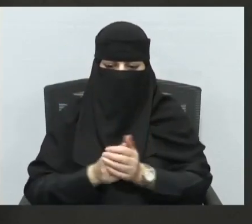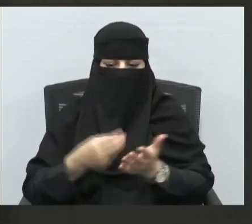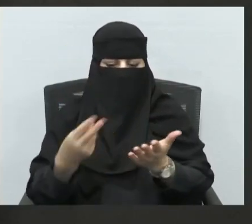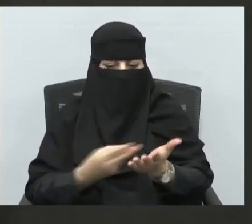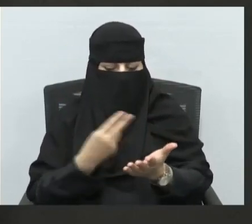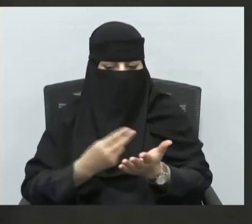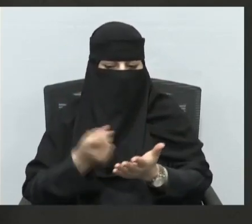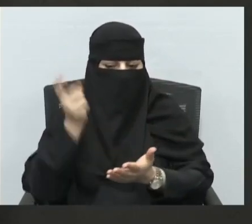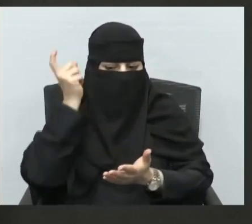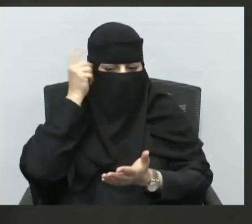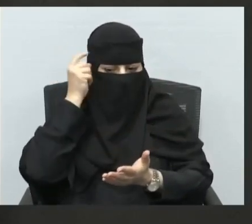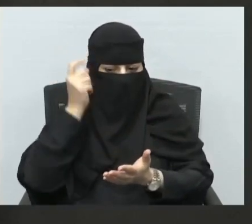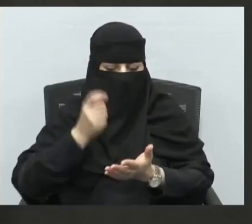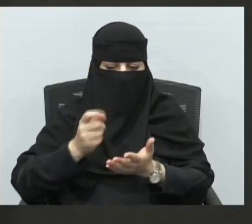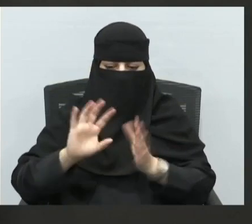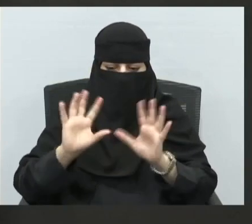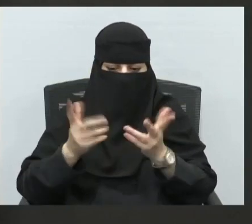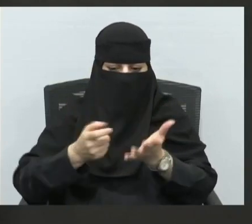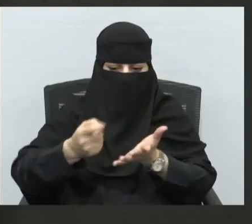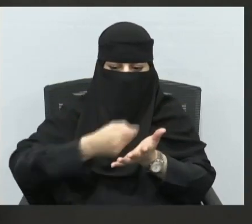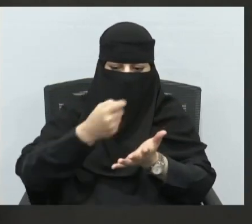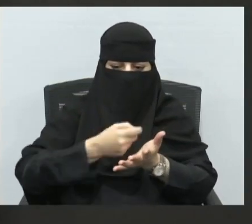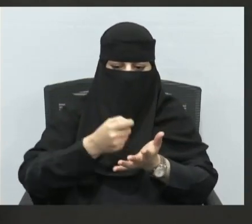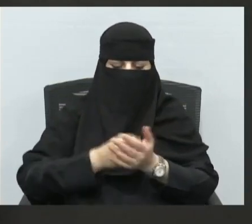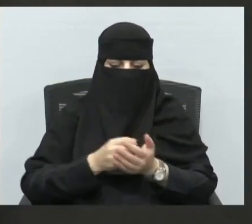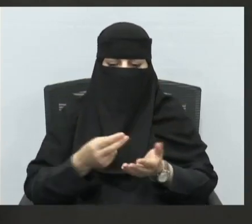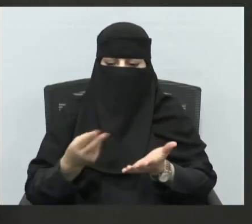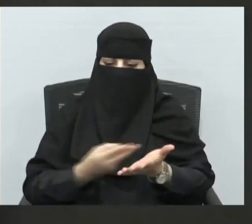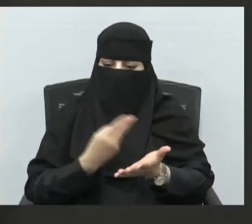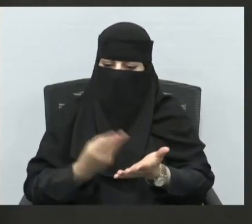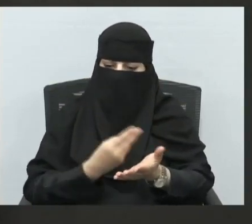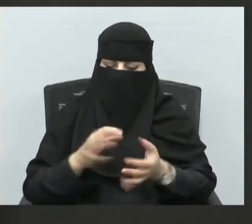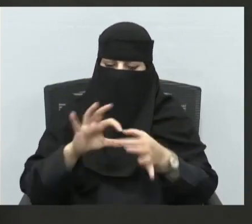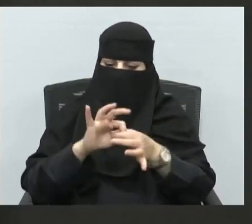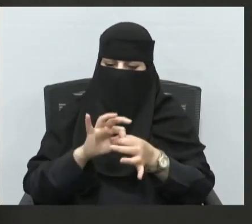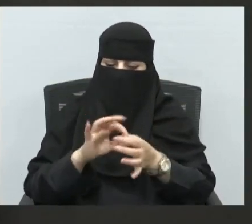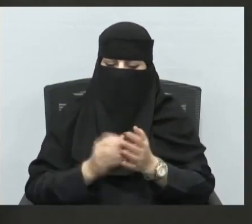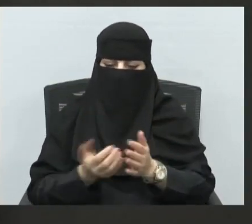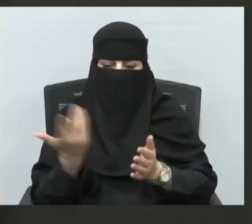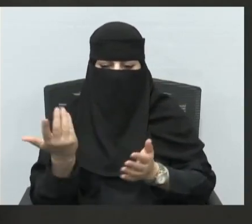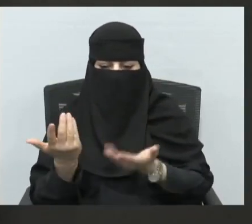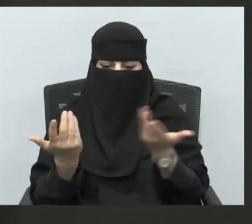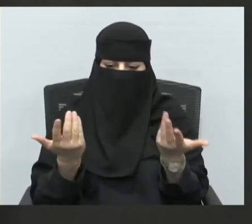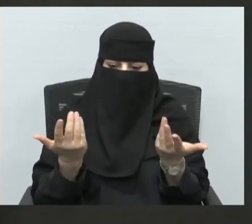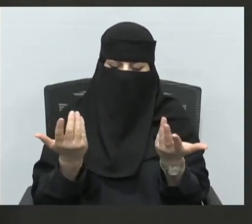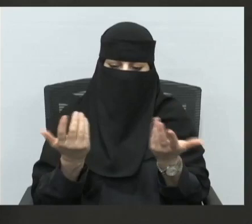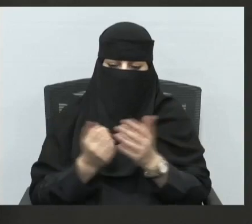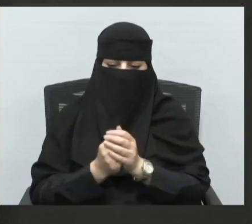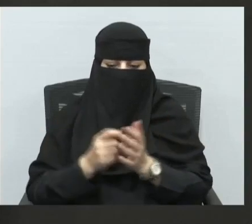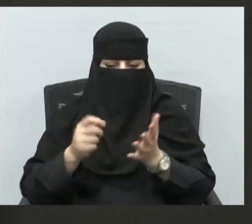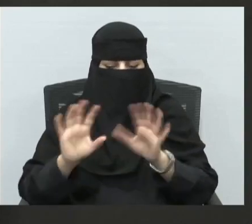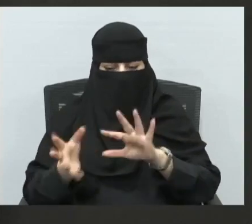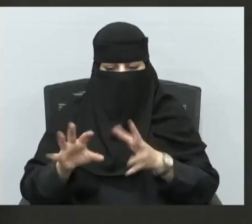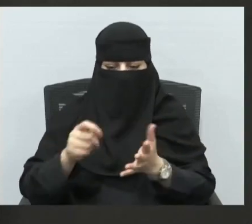ونتعرف على طريقه كتابته عندما نلون كما اتفقنا من اليمين الى اليسار كاننا نكتب